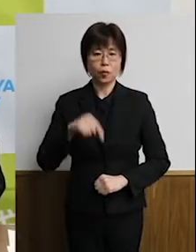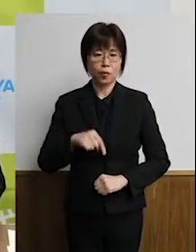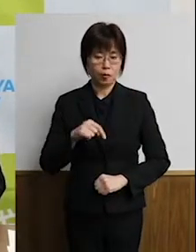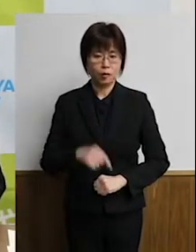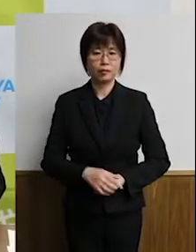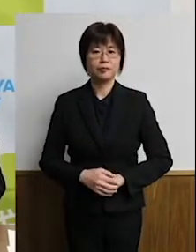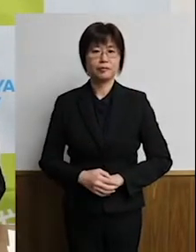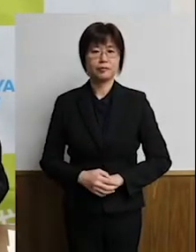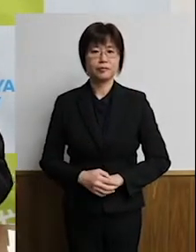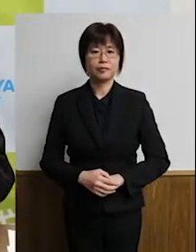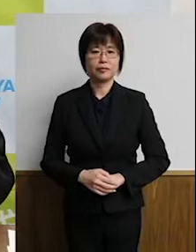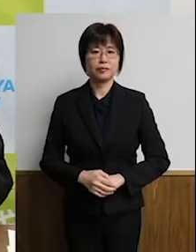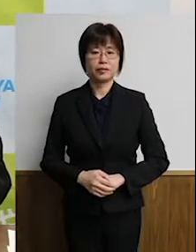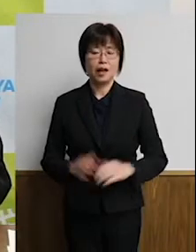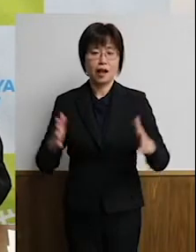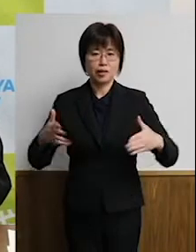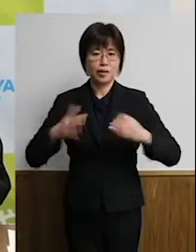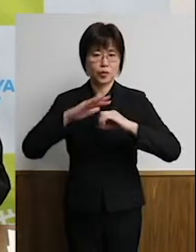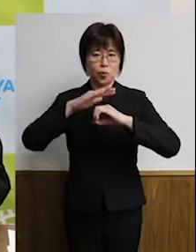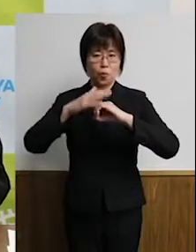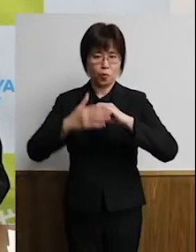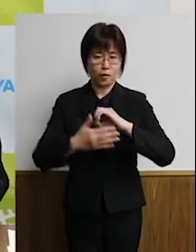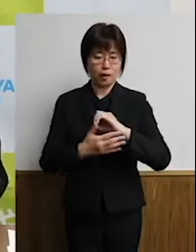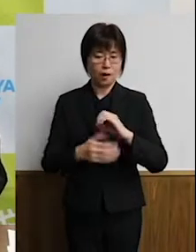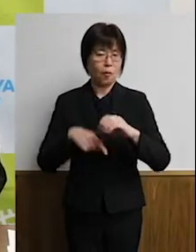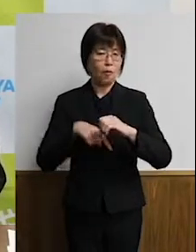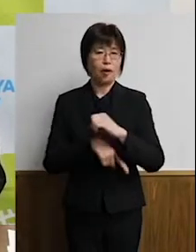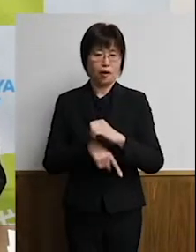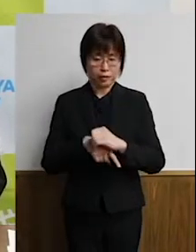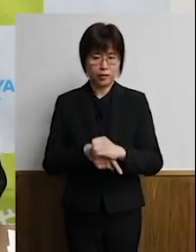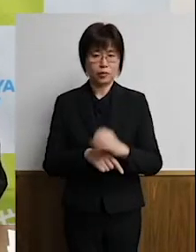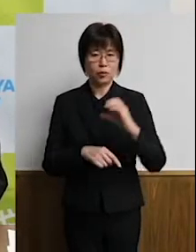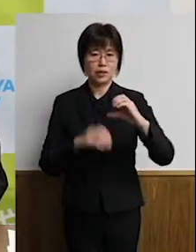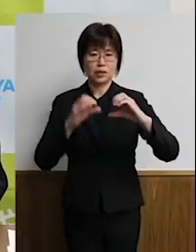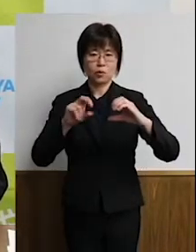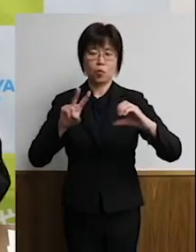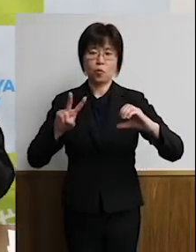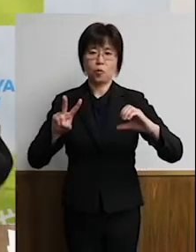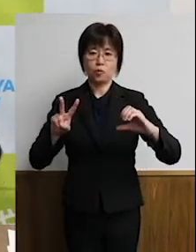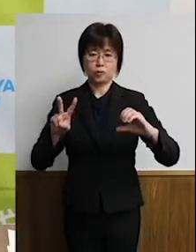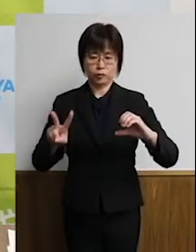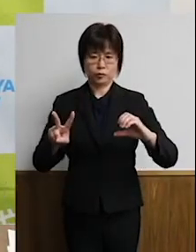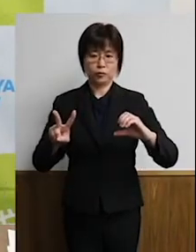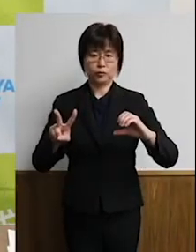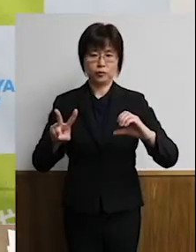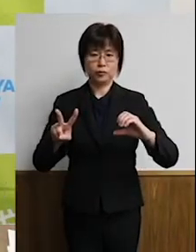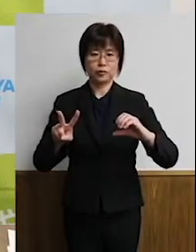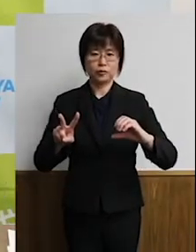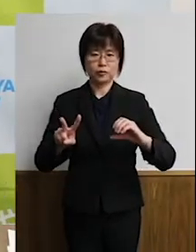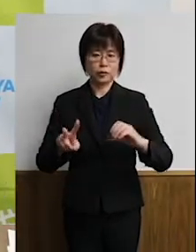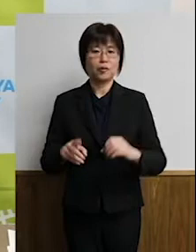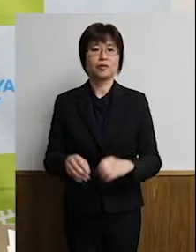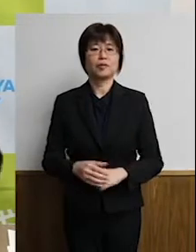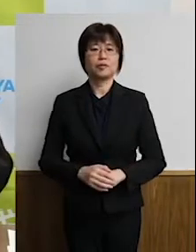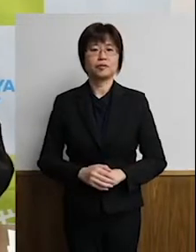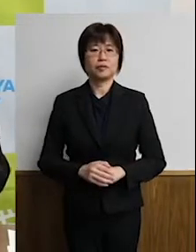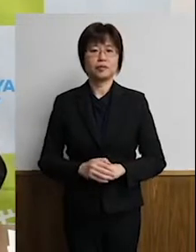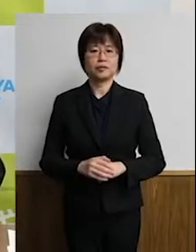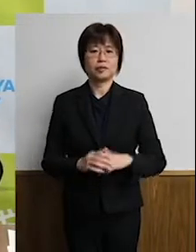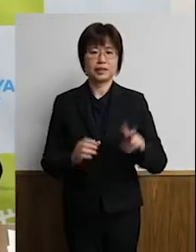カーボンシティとは、地球温暖化の原因となる温室効果ガスである二酸化炭素の排出